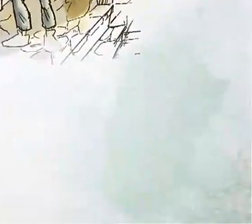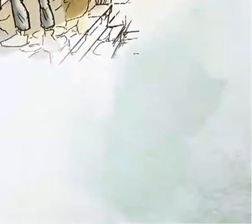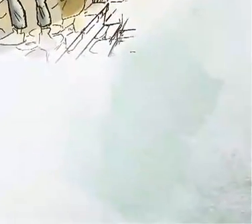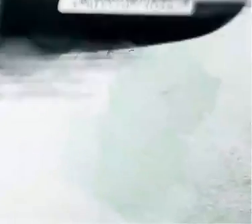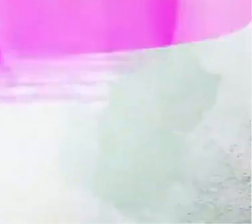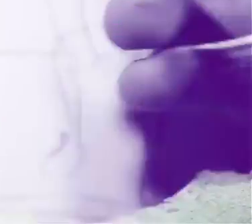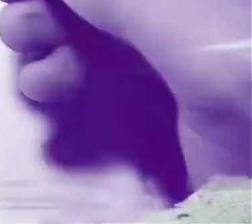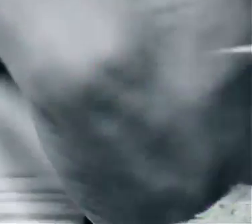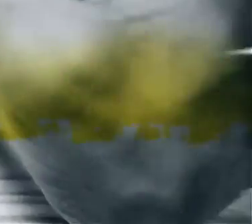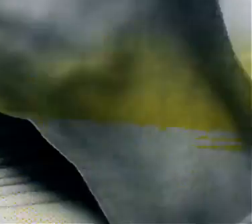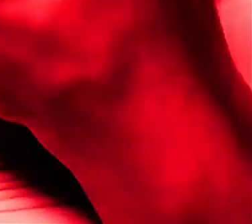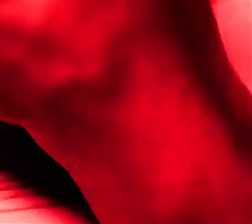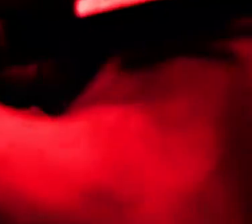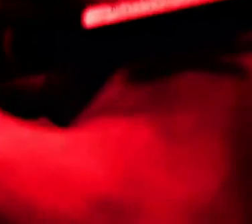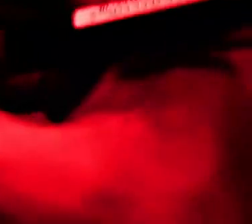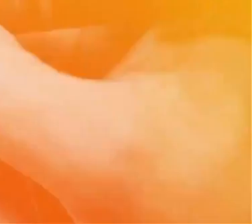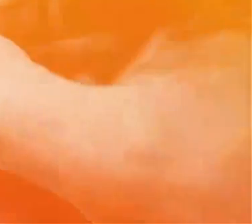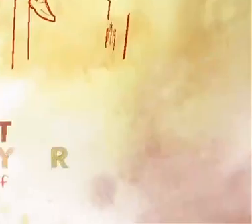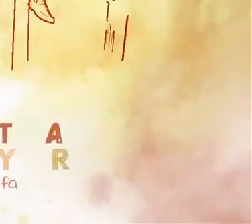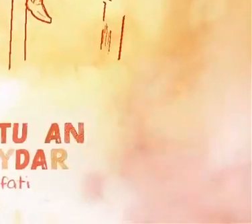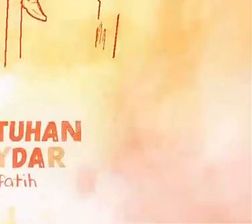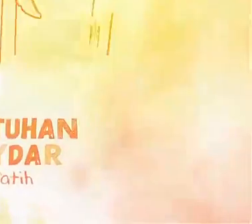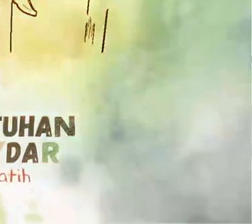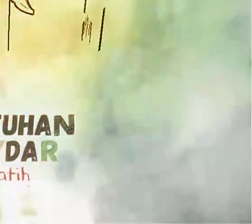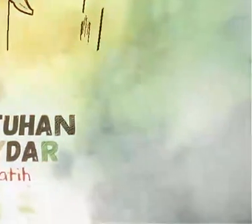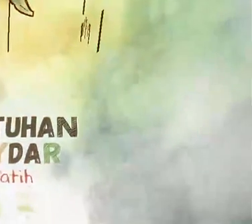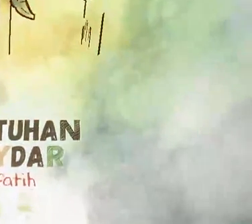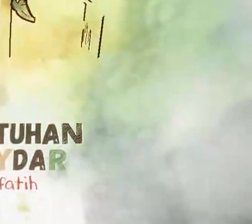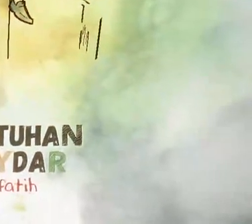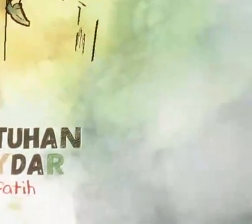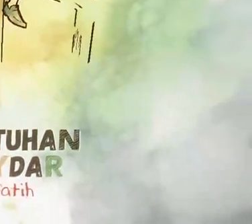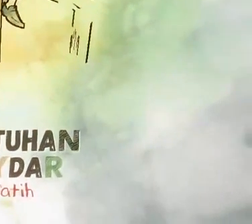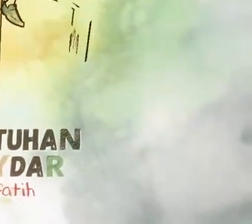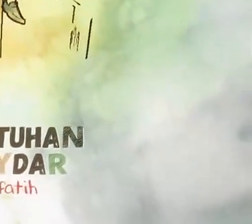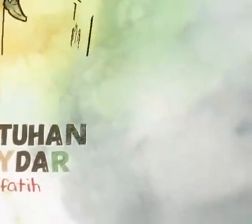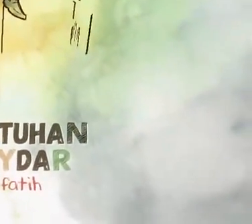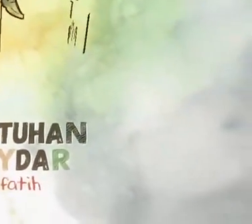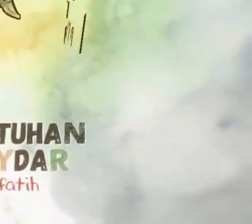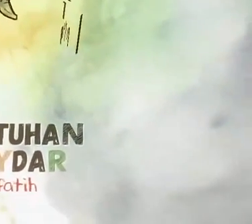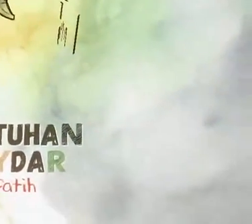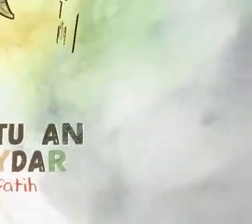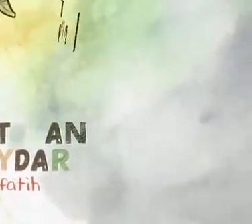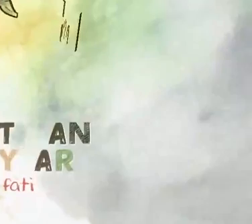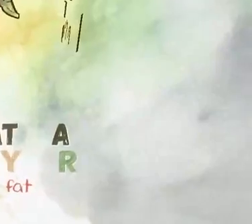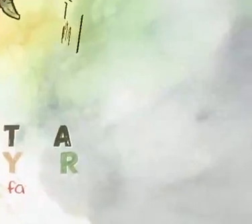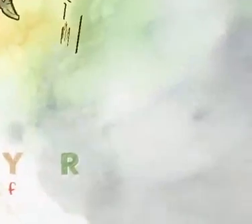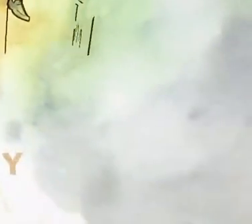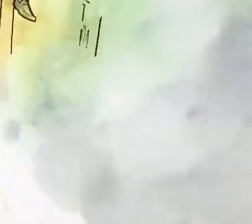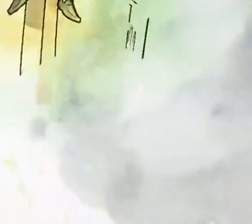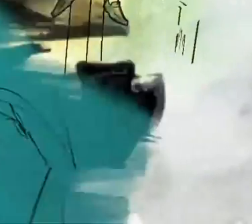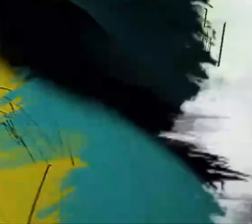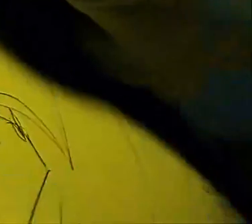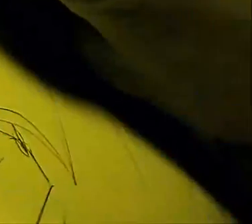Merve Erdoğan, Tuğba Lalizer Kemaloğlu, Kezban Zeynep Gülmez, Nazmiye Elif İnci, Helmut